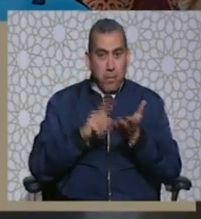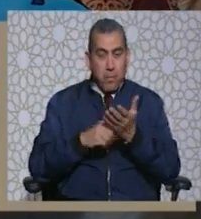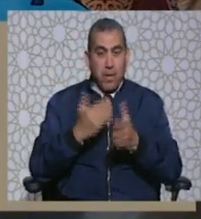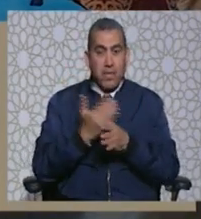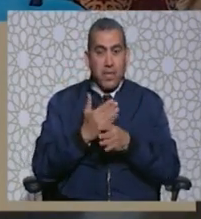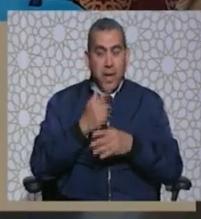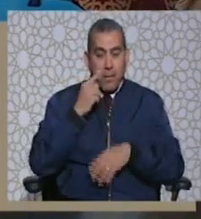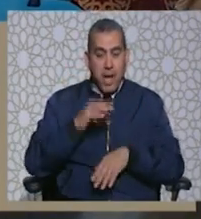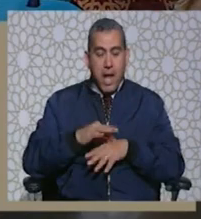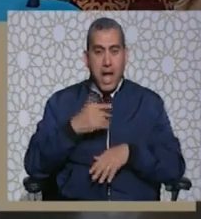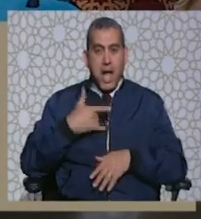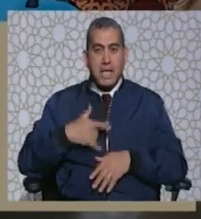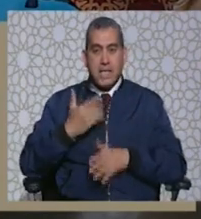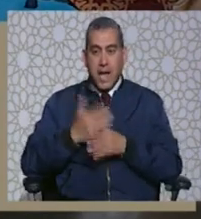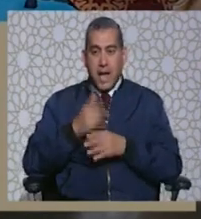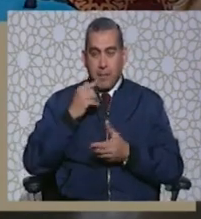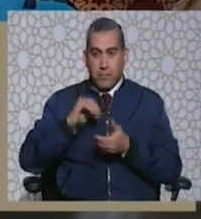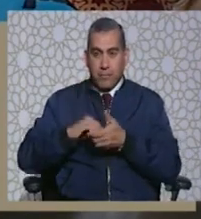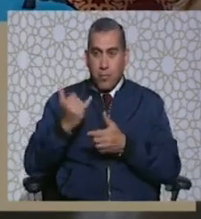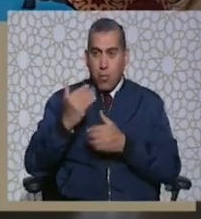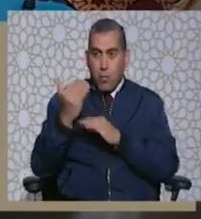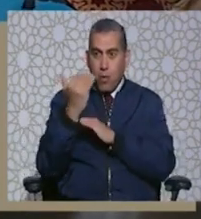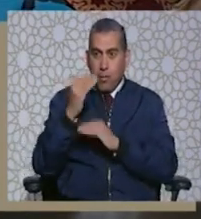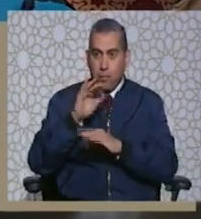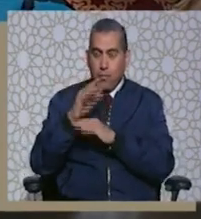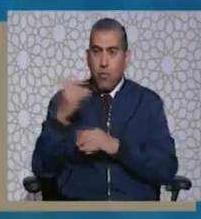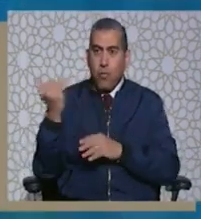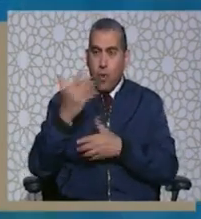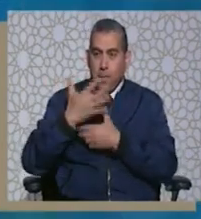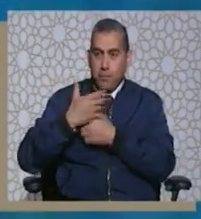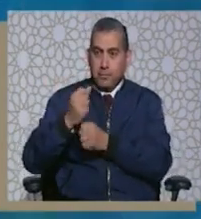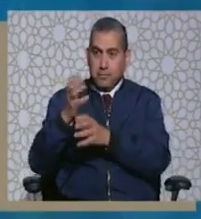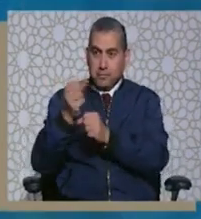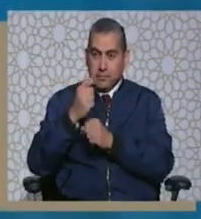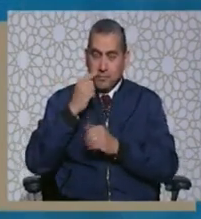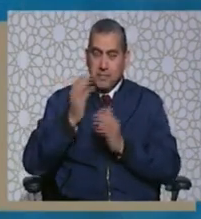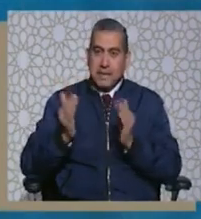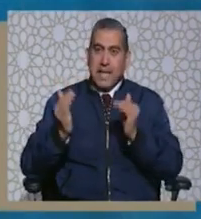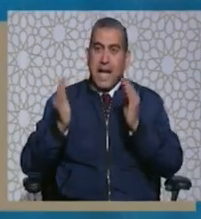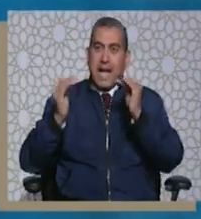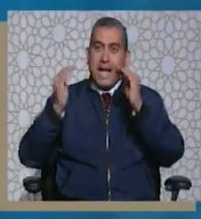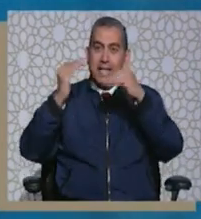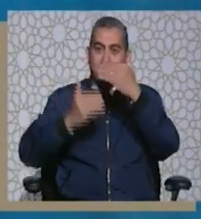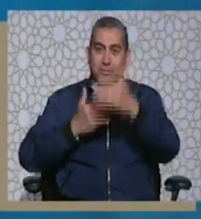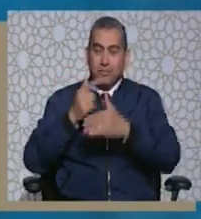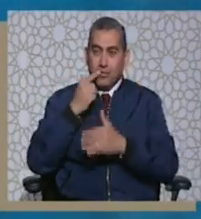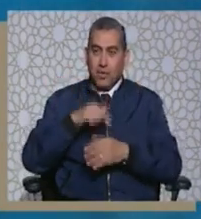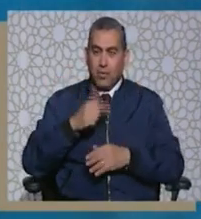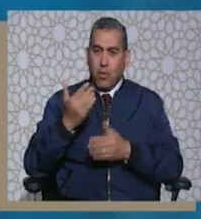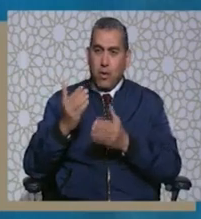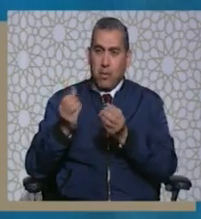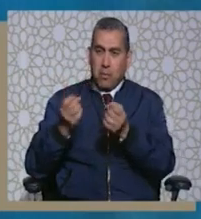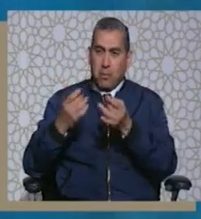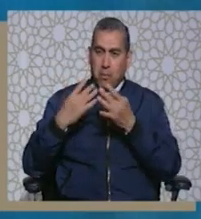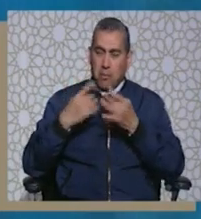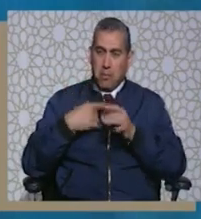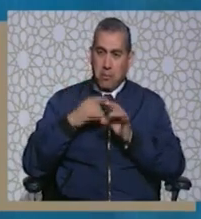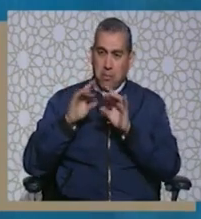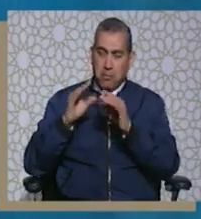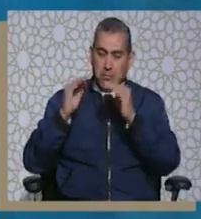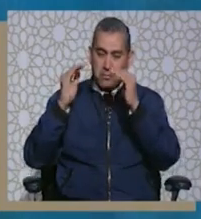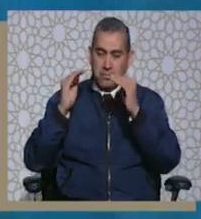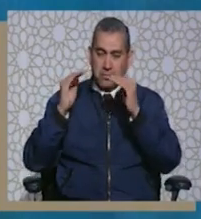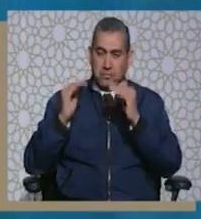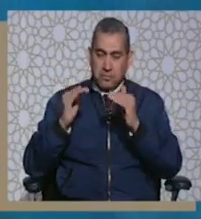يحسوا ان هم مهمين مع بعض وليهم لازمه لما يحسوا ان هم مالهمش لازمه بتبدا